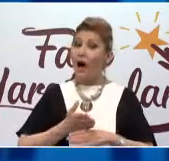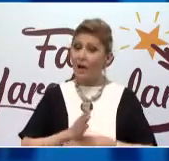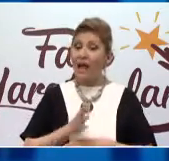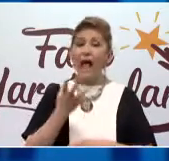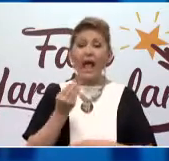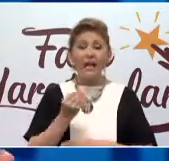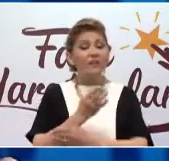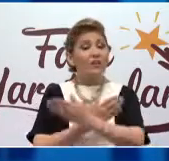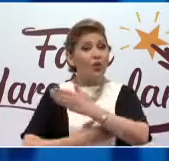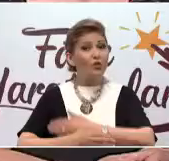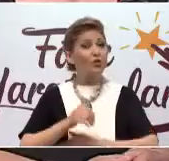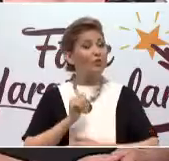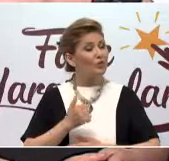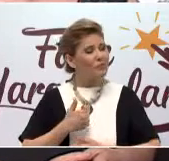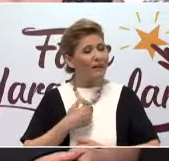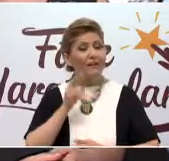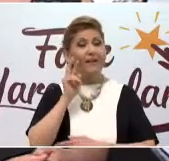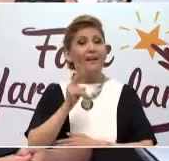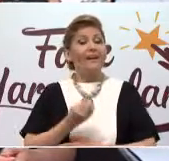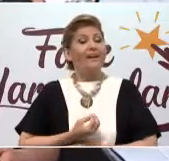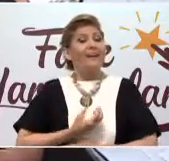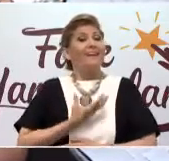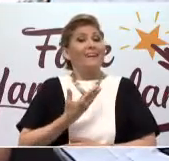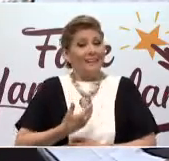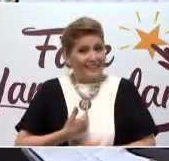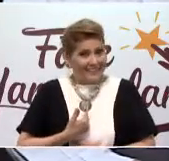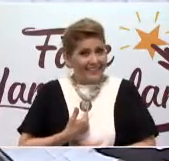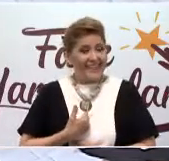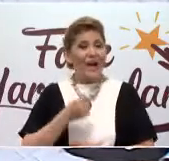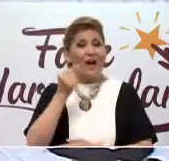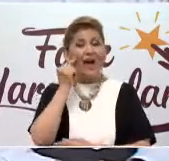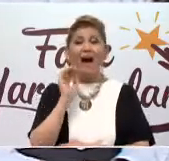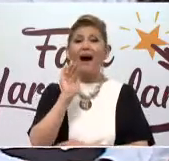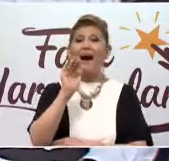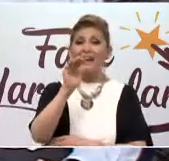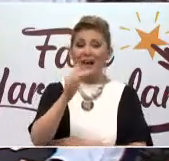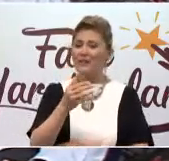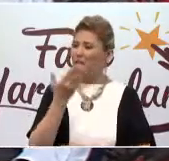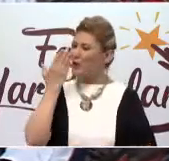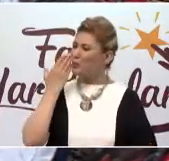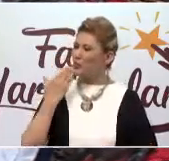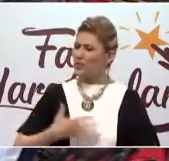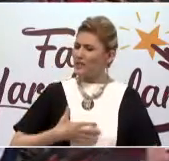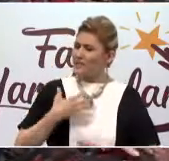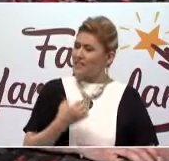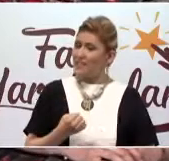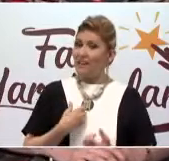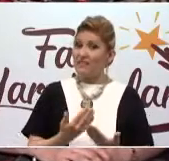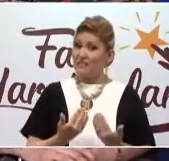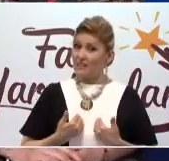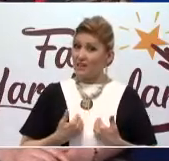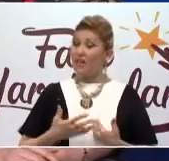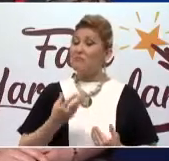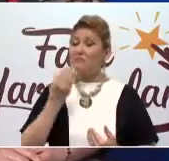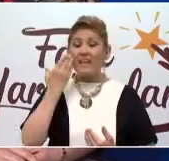en yorgun günümde bile bunu izliyorsam eğer hayata dair müthiş bir cesaret geliyor, müthiş